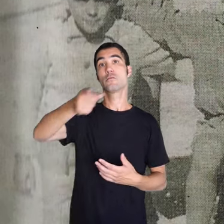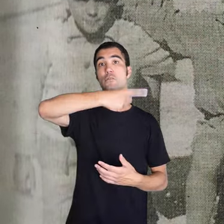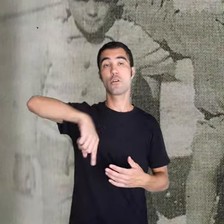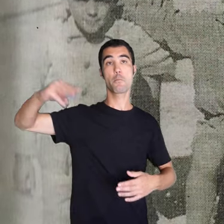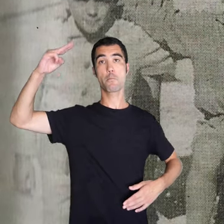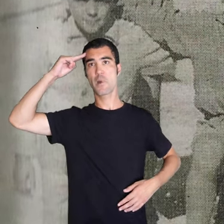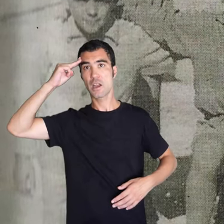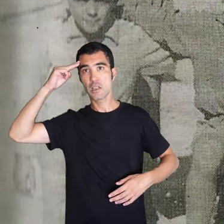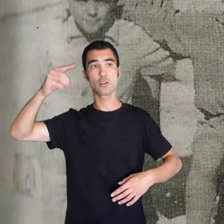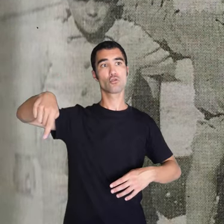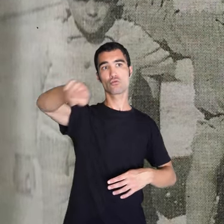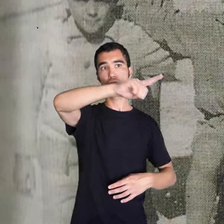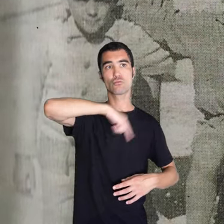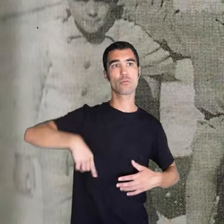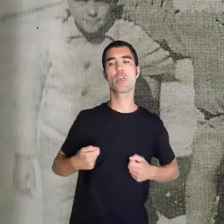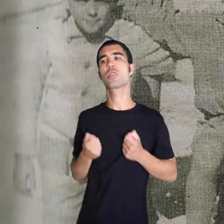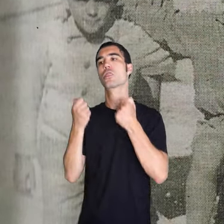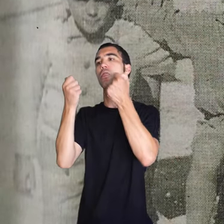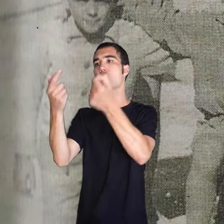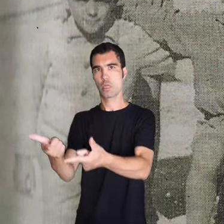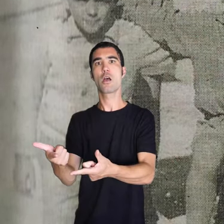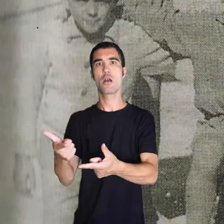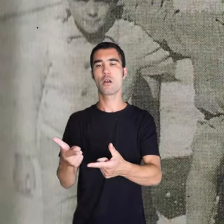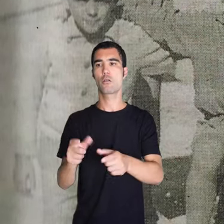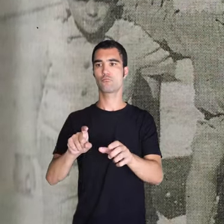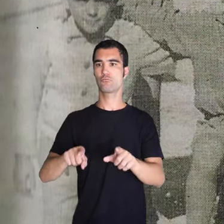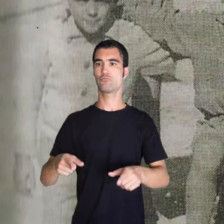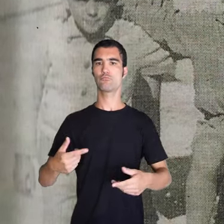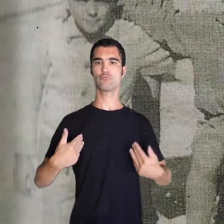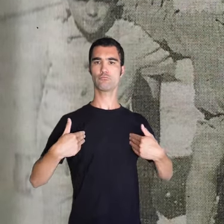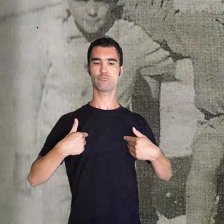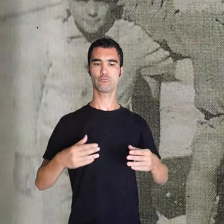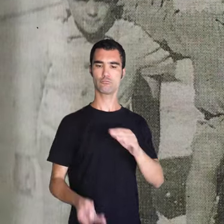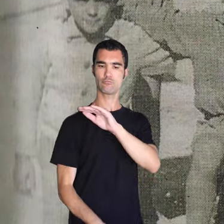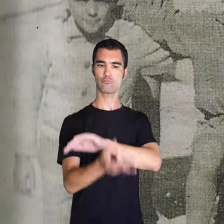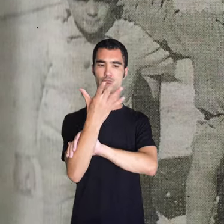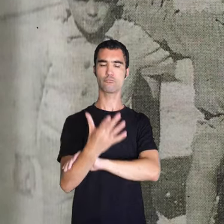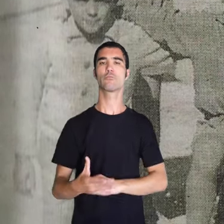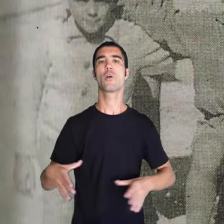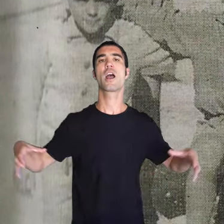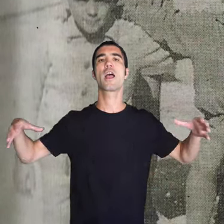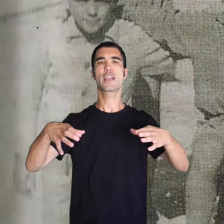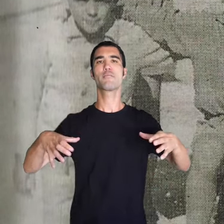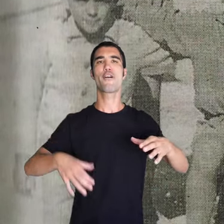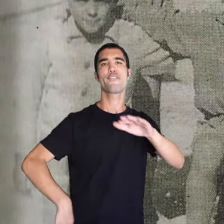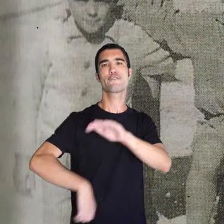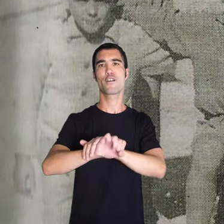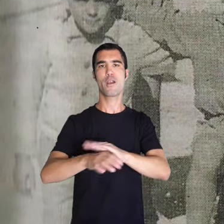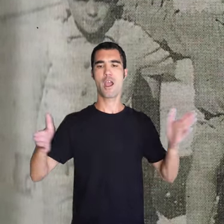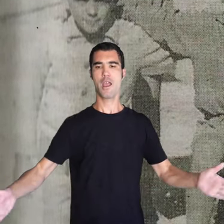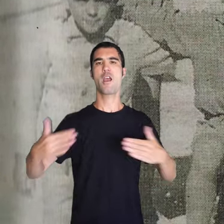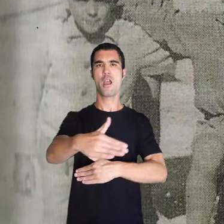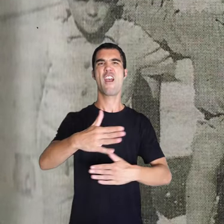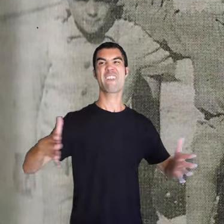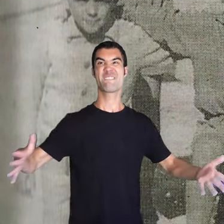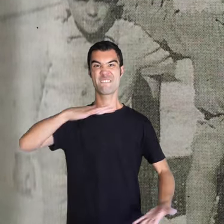Maria, va tenir un equip, va demanar un equip de futbol, i van arribar dues caixes enormes,